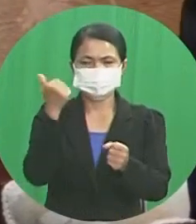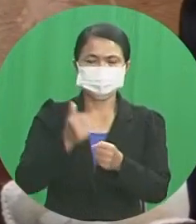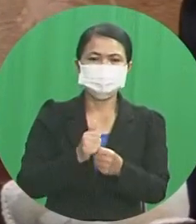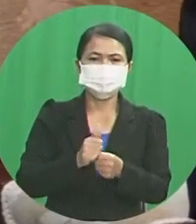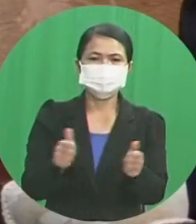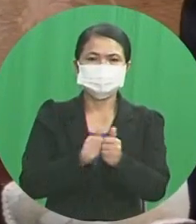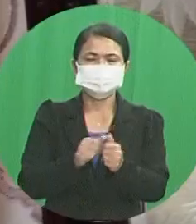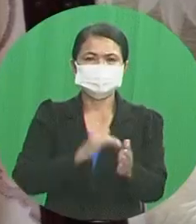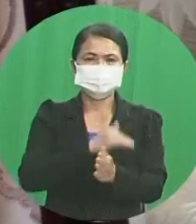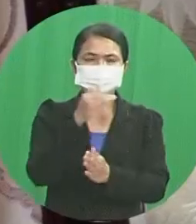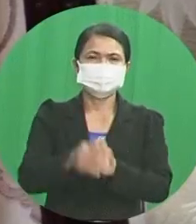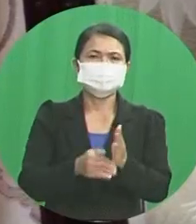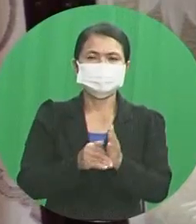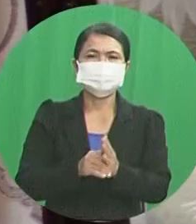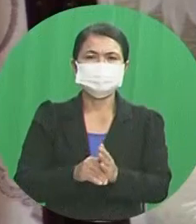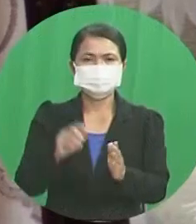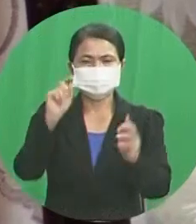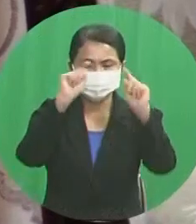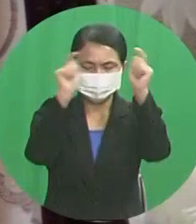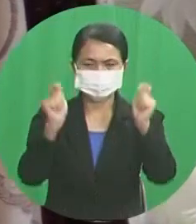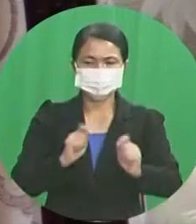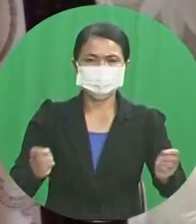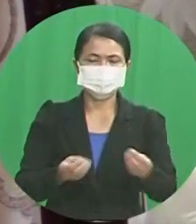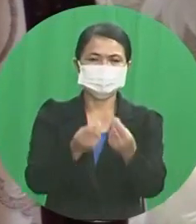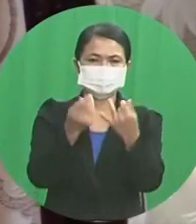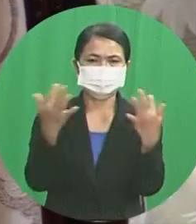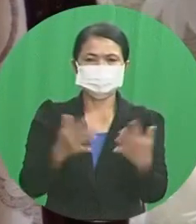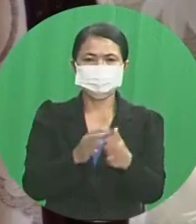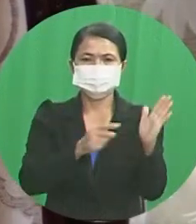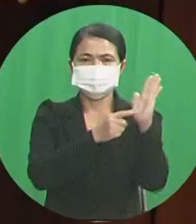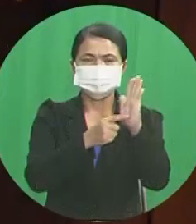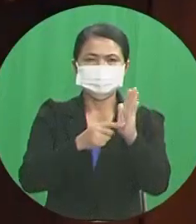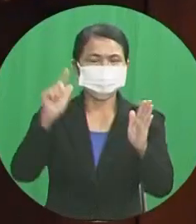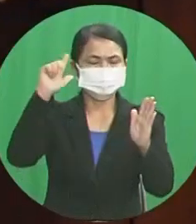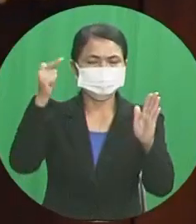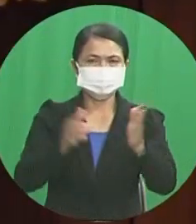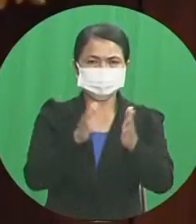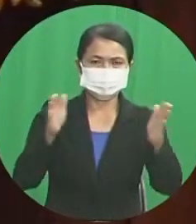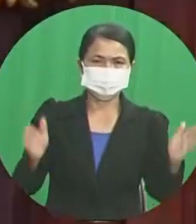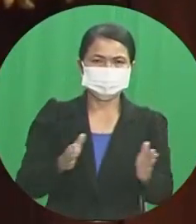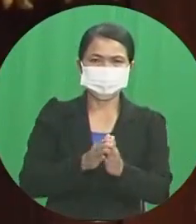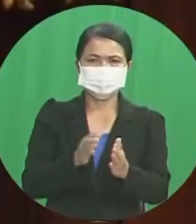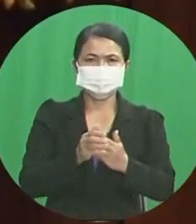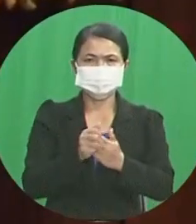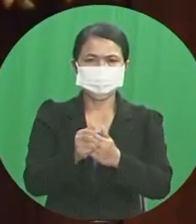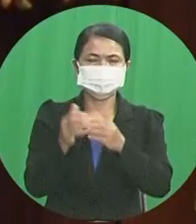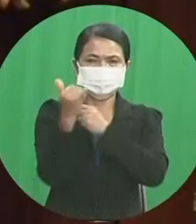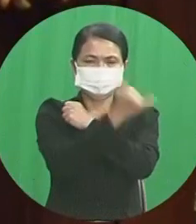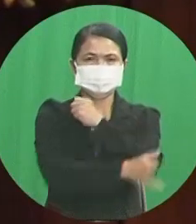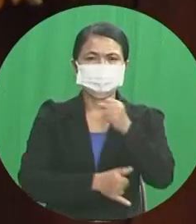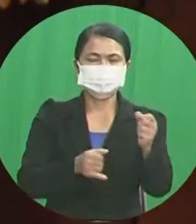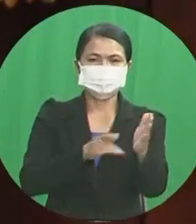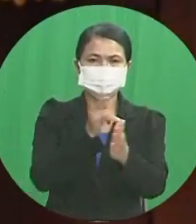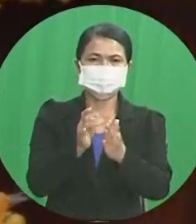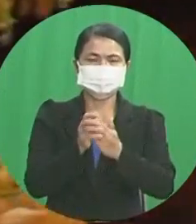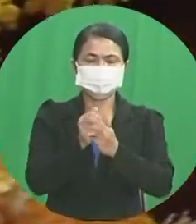ជាមួយសមិទ្ធផលលេចរូបរាងឡើងយ៉ាងច្រើនដែលបង្ហាញពីជោគជ័យយ៉ាងធំធេងនៅក្នុងការដឹកនាំប្រទេសរបស់រាជរ